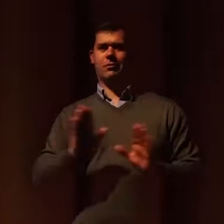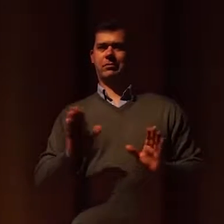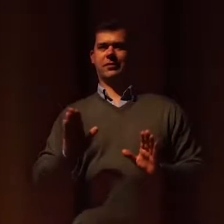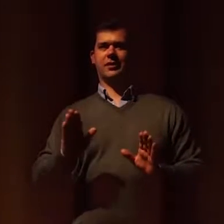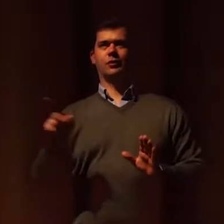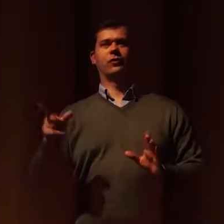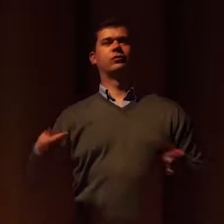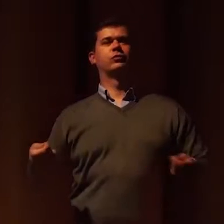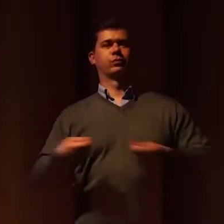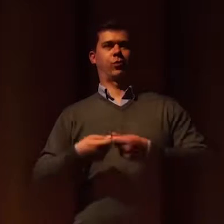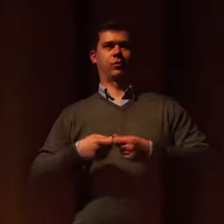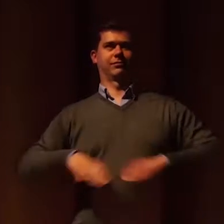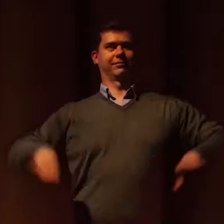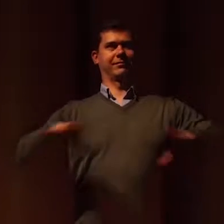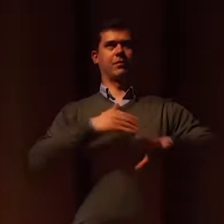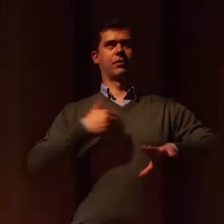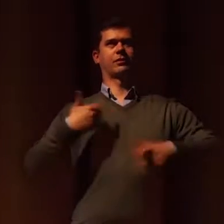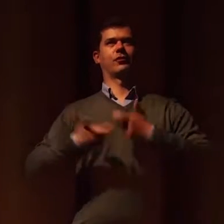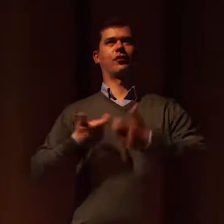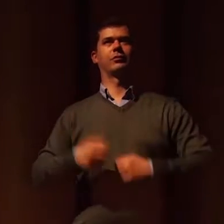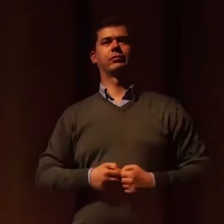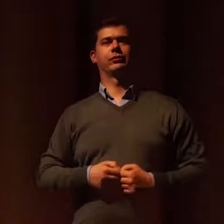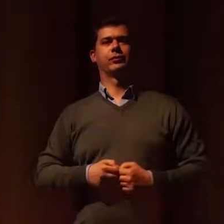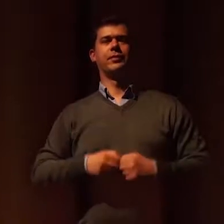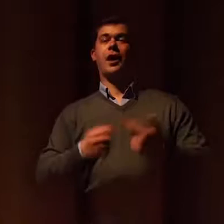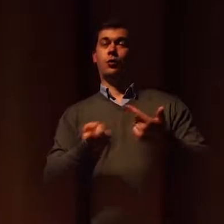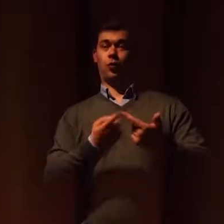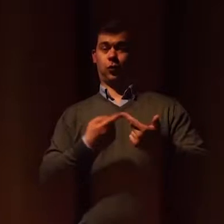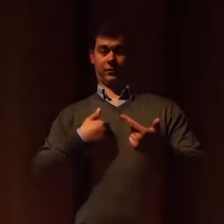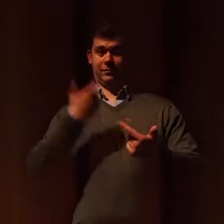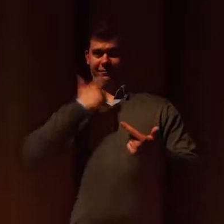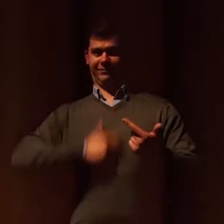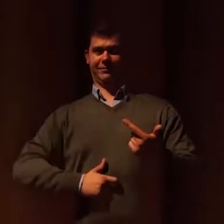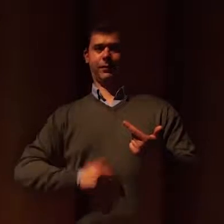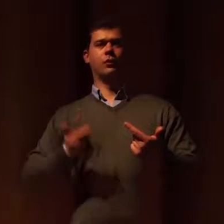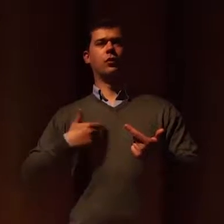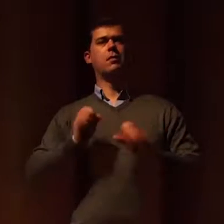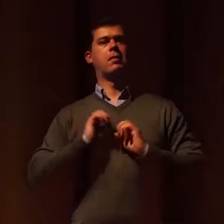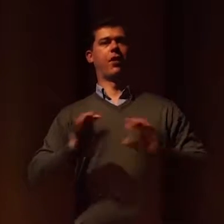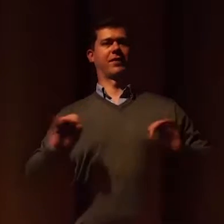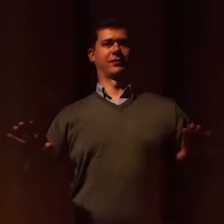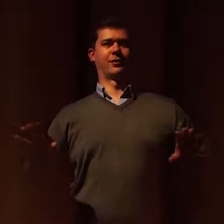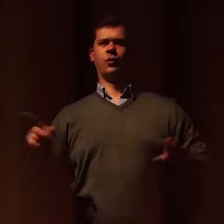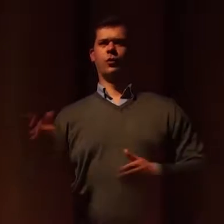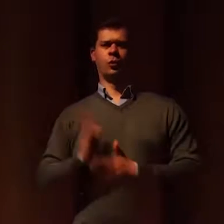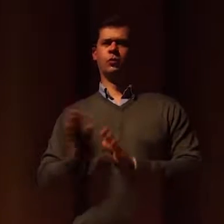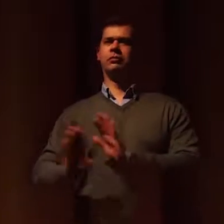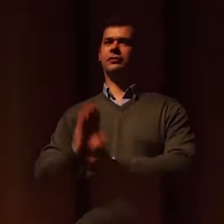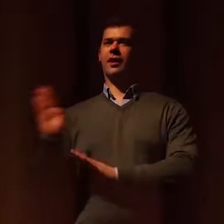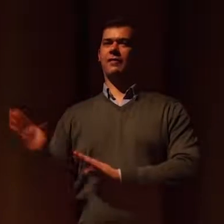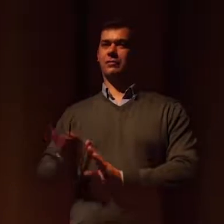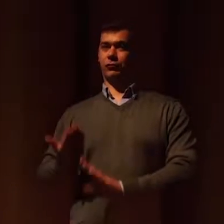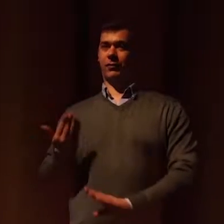naszym wspólnym kraju druga rola w której Chciałam dzisiaj mówić to jest rola profesorki tak Jak zostałam tutaj